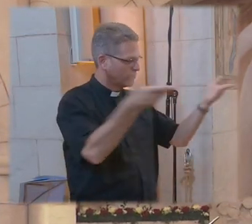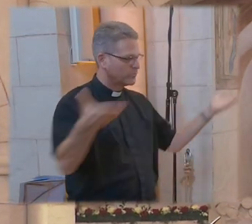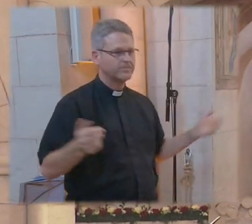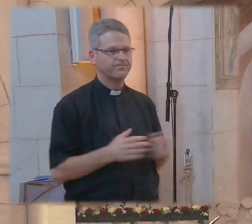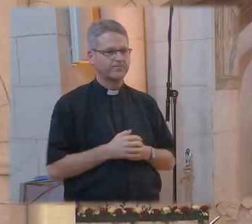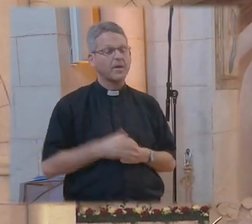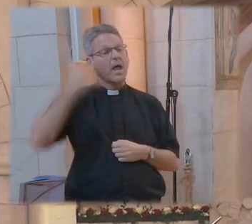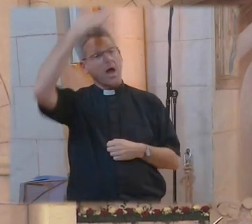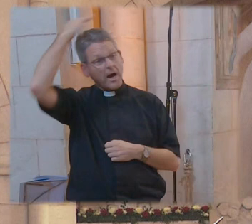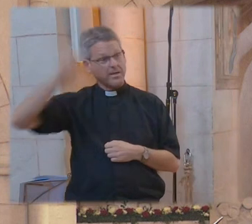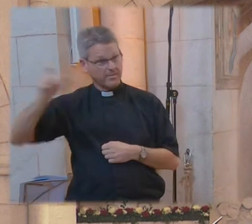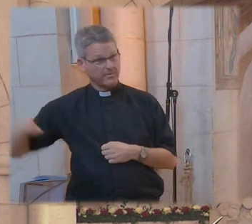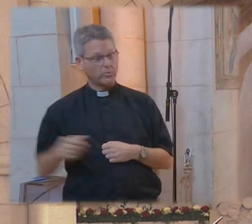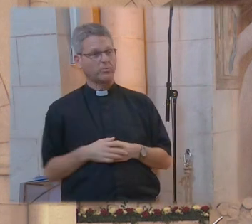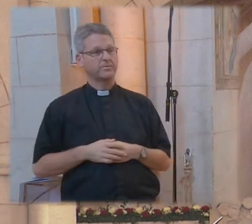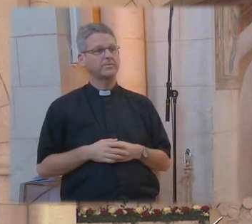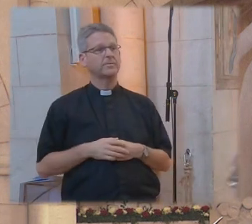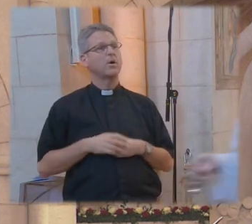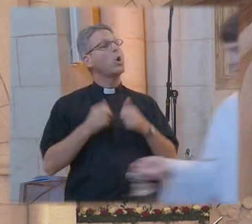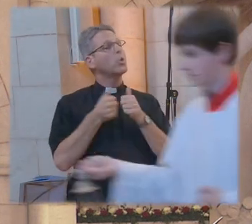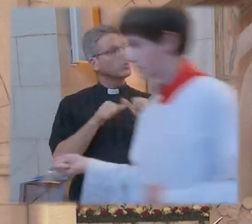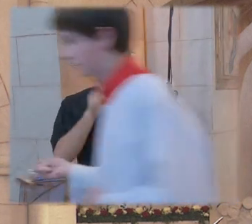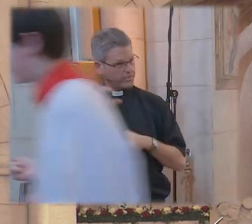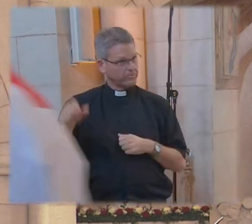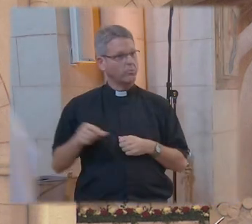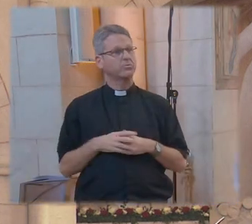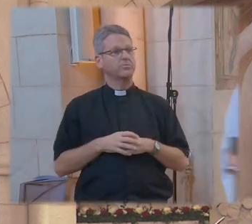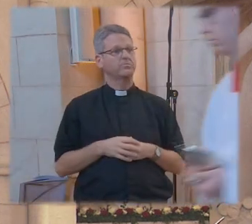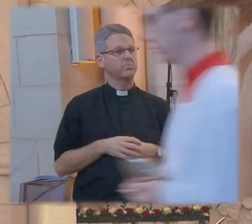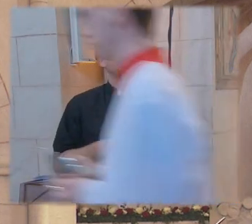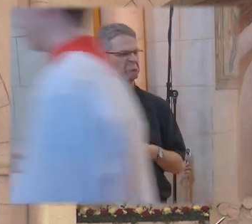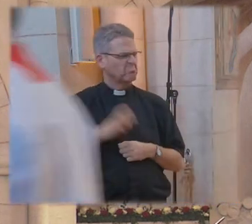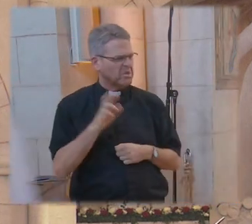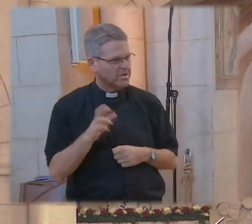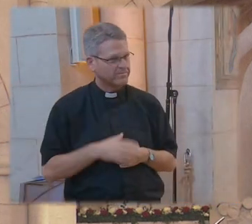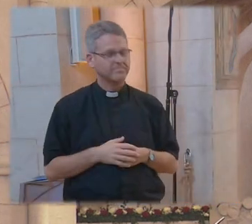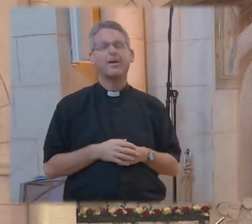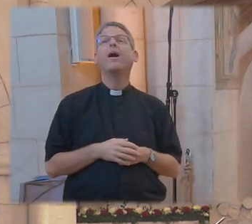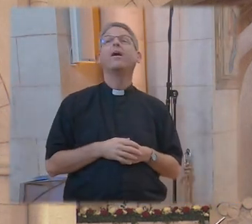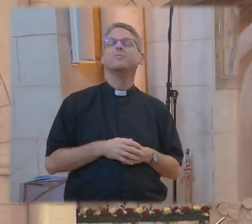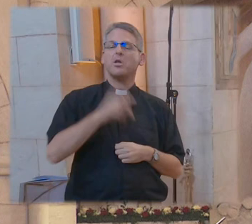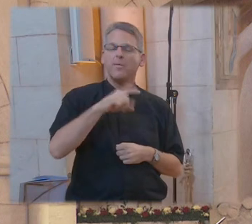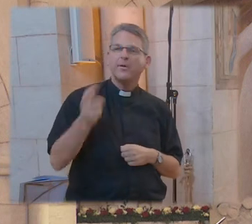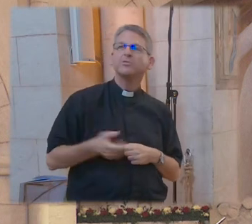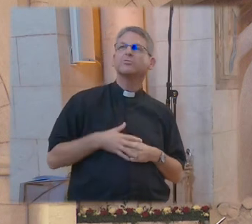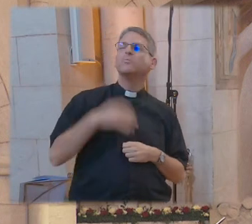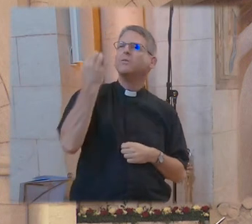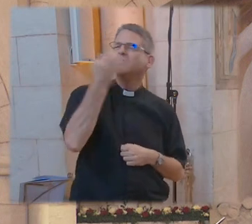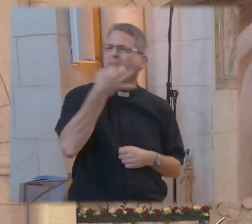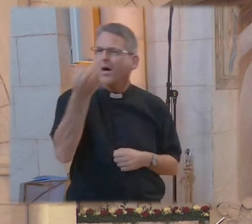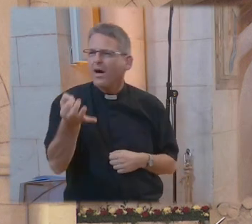die Antworten Gottes auf die Fragen von uns Menschen. Und sie sind die besten Exegeten